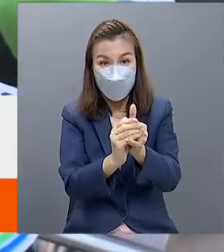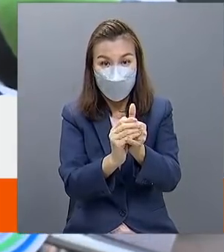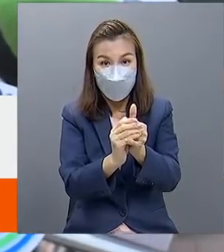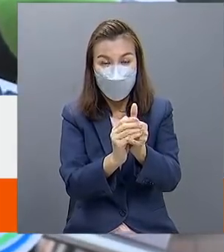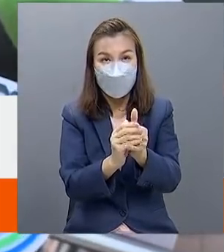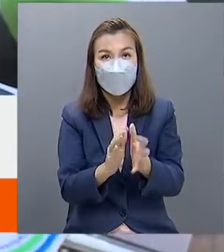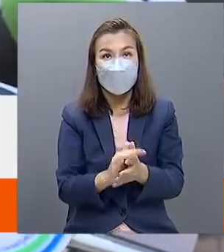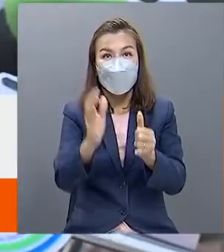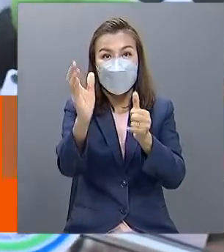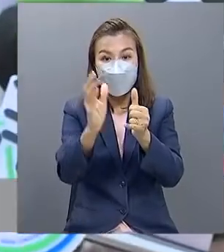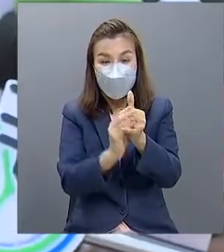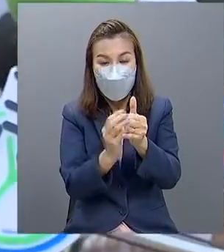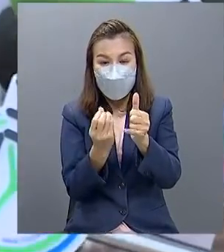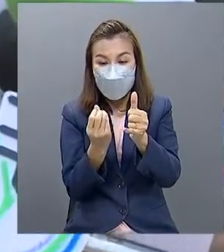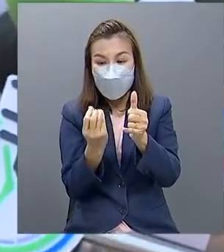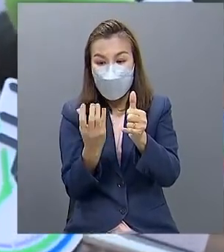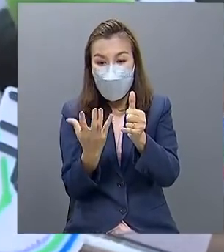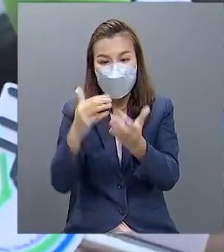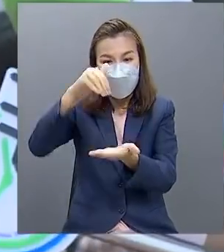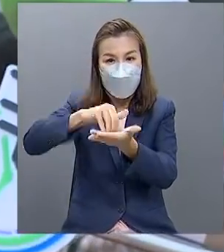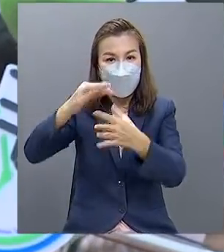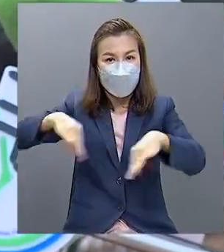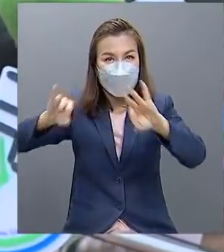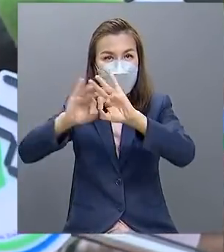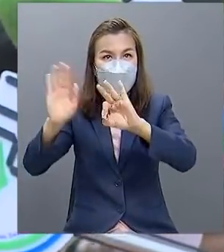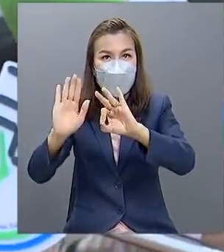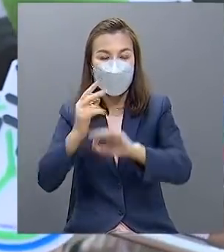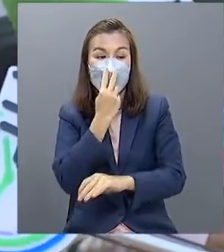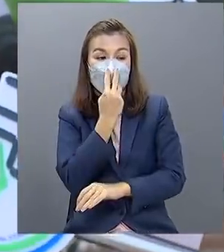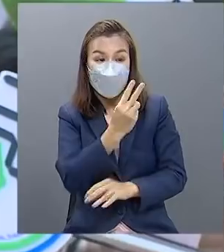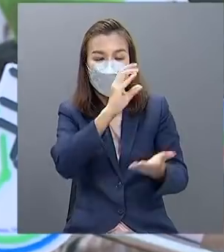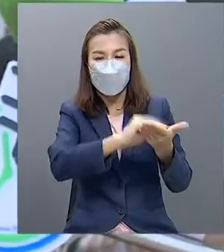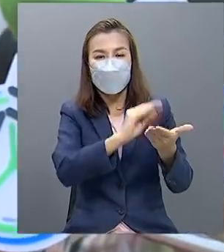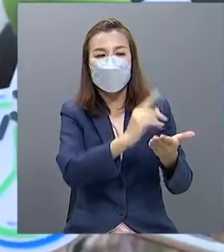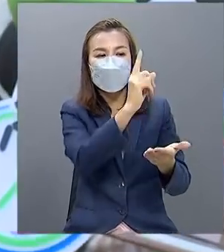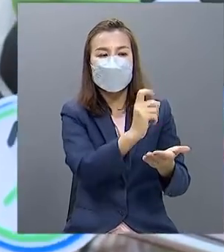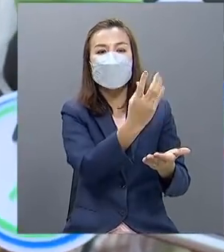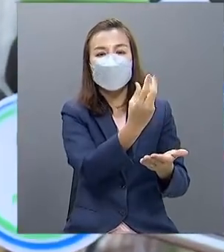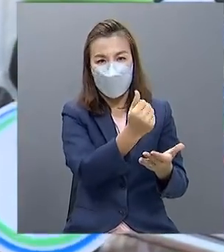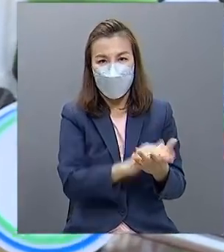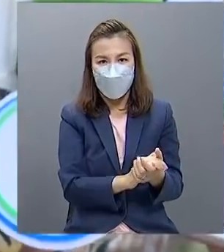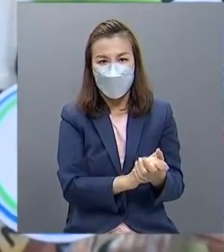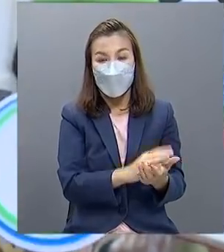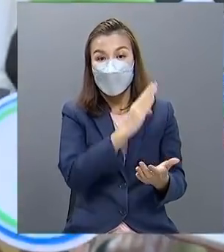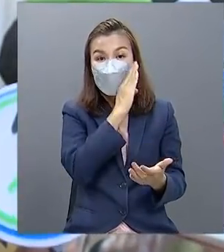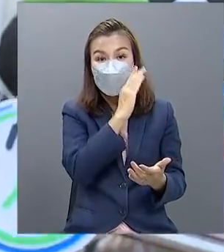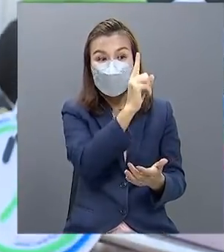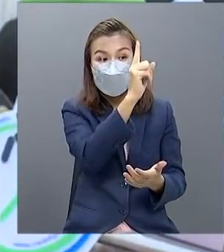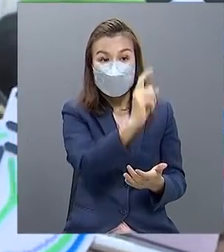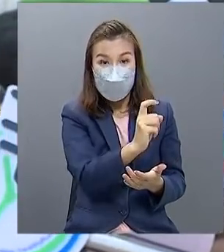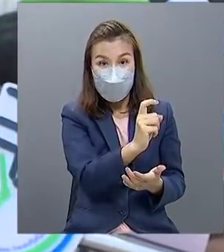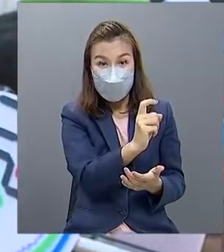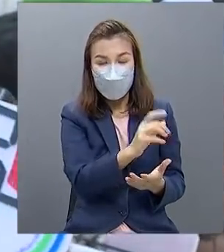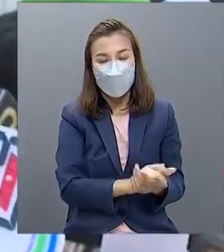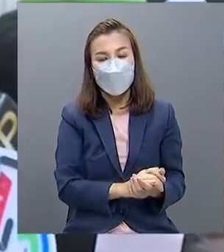หลักแต่ประเด็นหลักก็น่าจะเป็นผู้ที่เสียชีวิตซะมากกว่าถ้าหากว่าผู้เสียชีวิตยังอยู่ในระดับเพียงเท่านี้